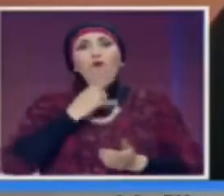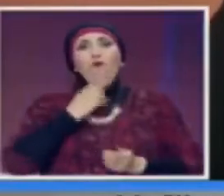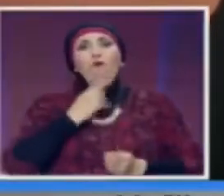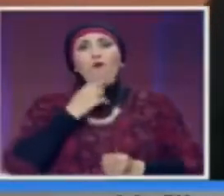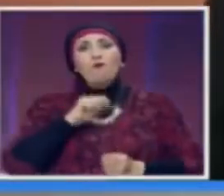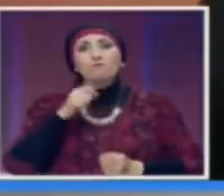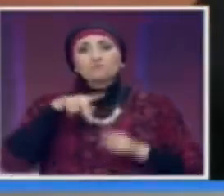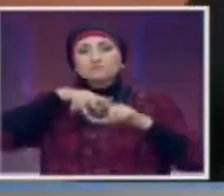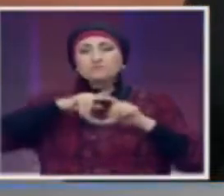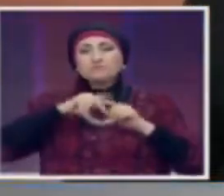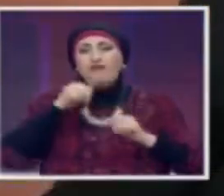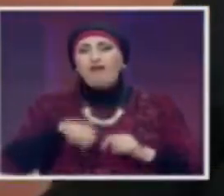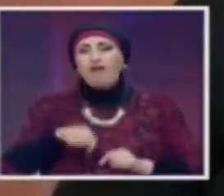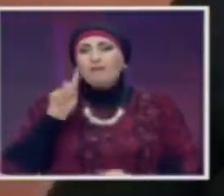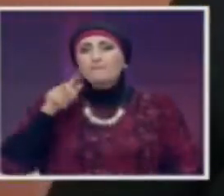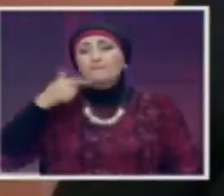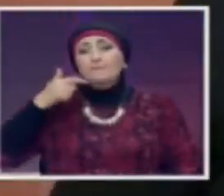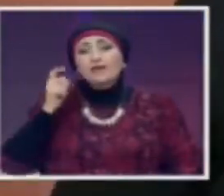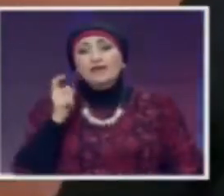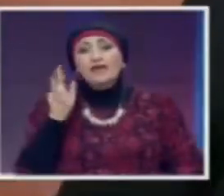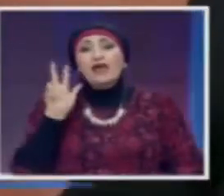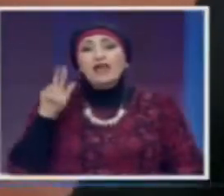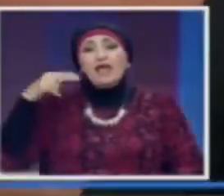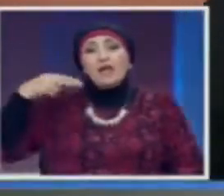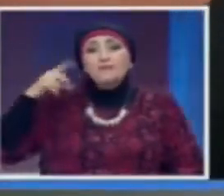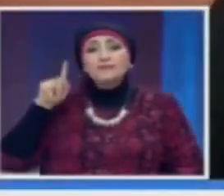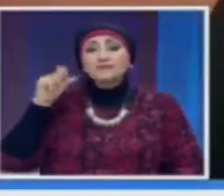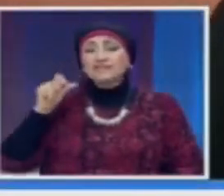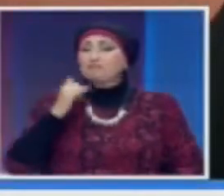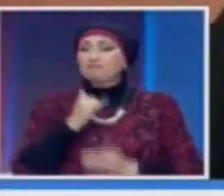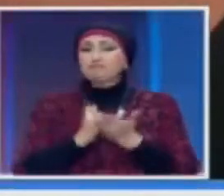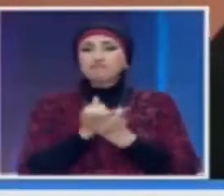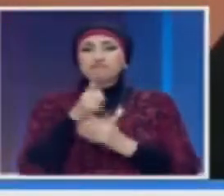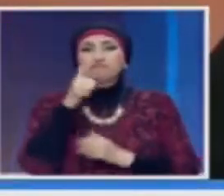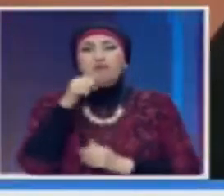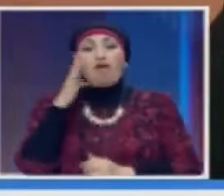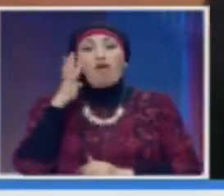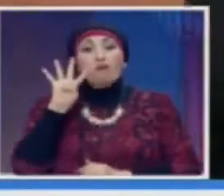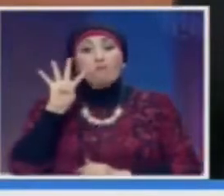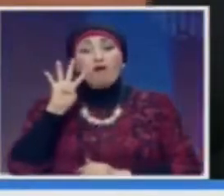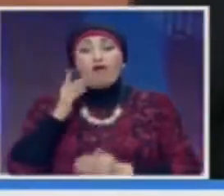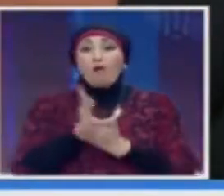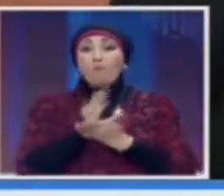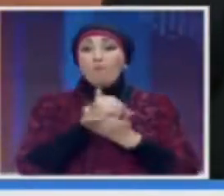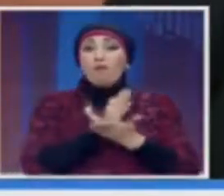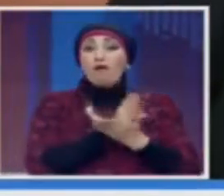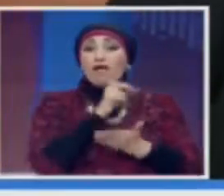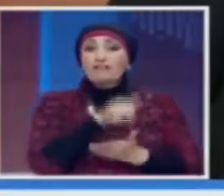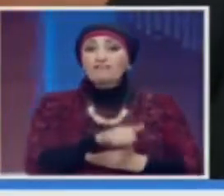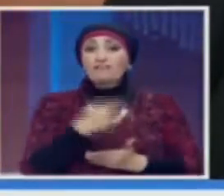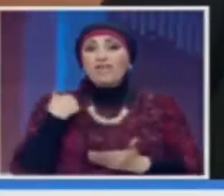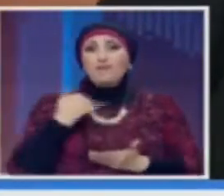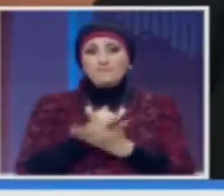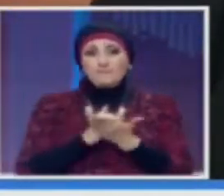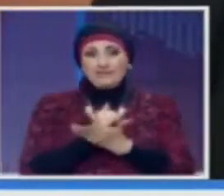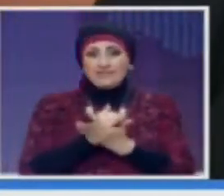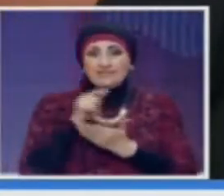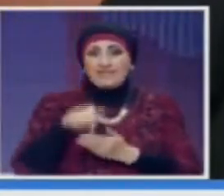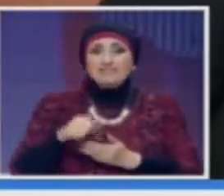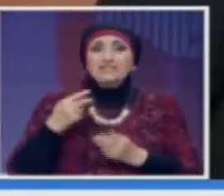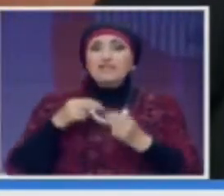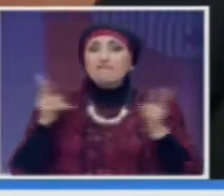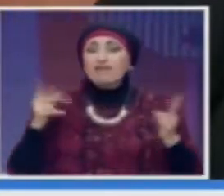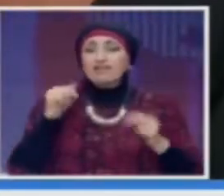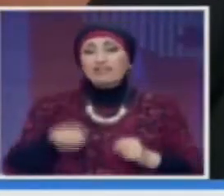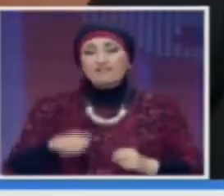الصناعات بنات في بئر العبد. ان شاء الله دي مدرسة من المدارس الجميلة تضم 4 تخصصات، دي من ضمن المدارس اللي افتتح في هذه